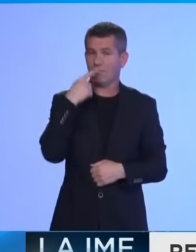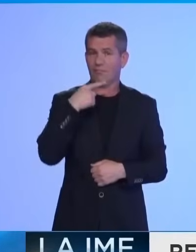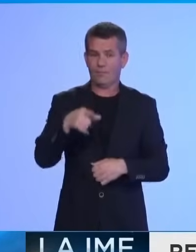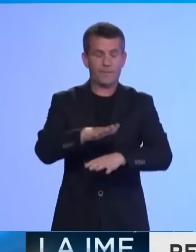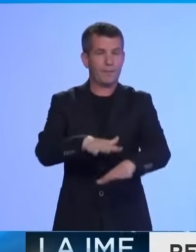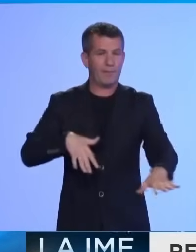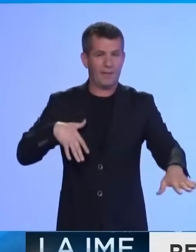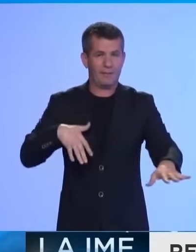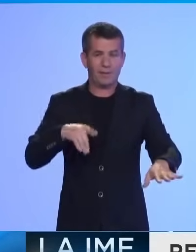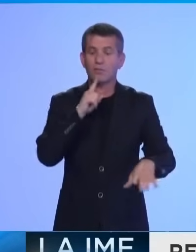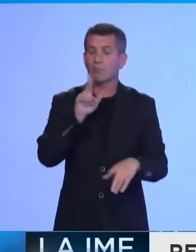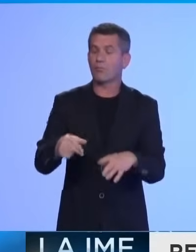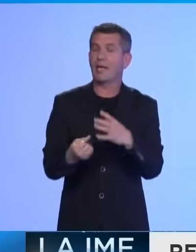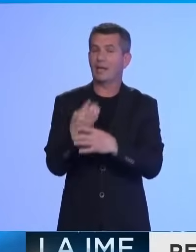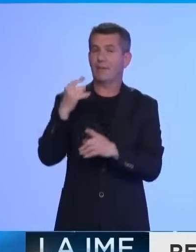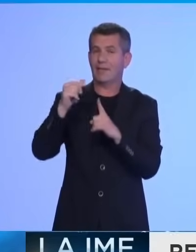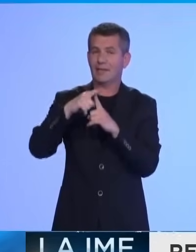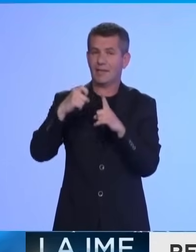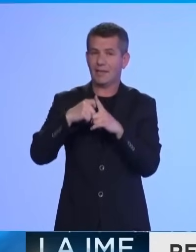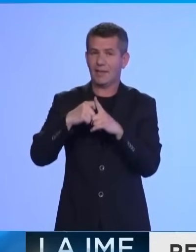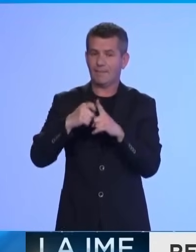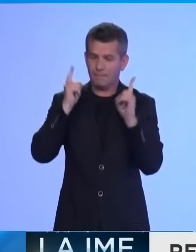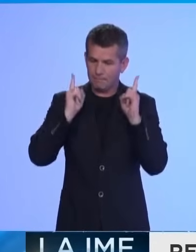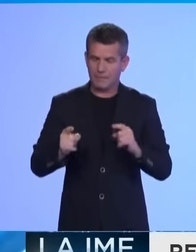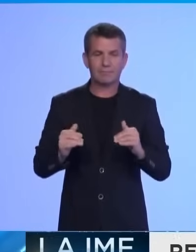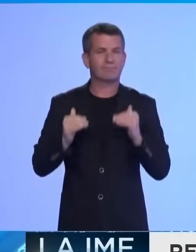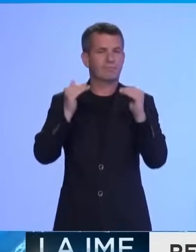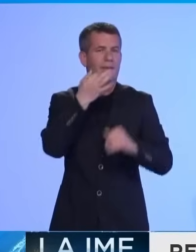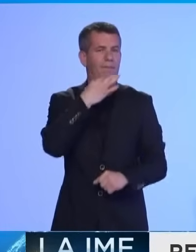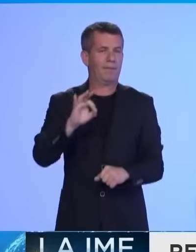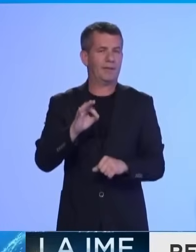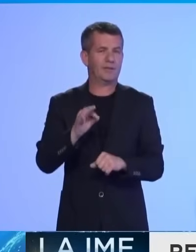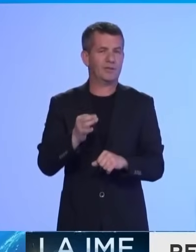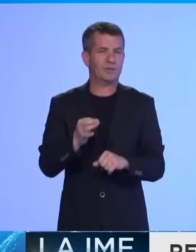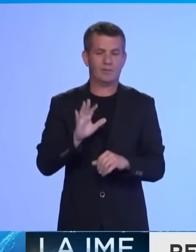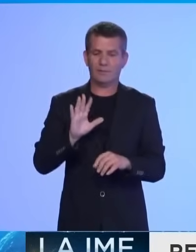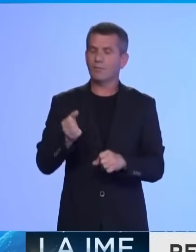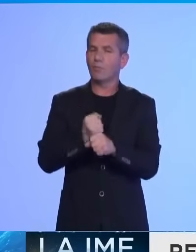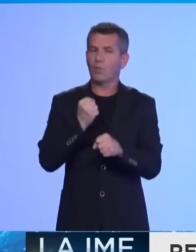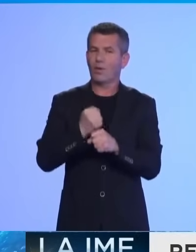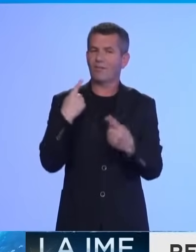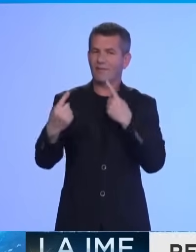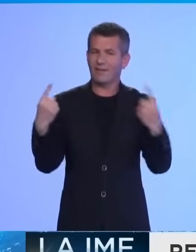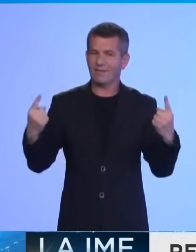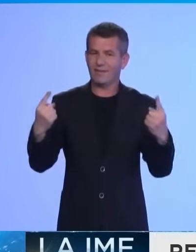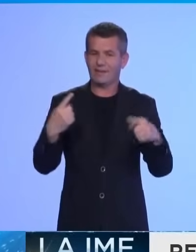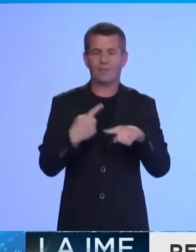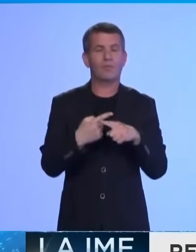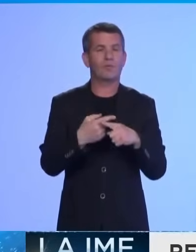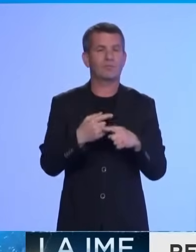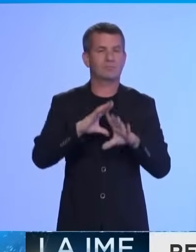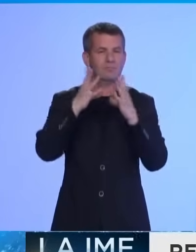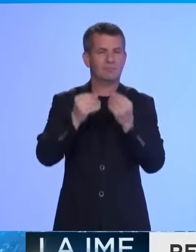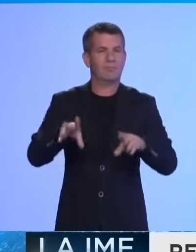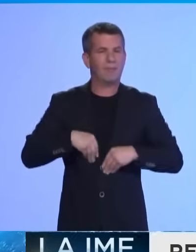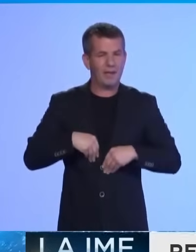kuvendi, si themelues i RTK-s, do duhet të avancojnë pavarësinë e transmetuesit publik, duke miratuar modelet e financimit të